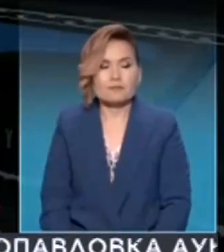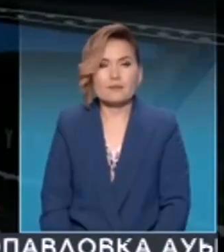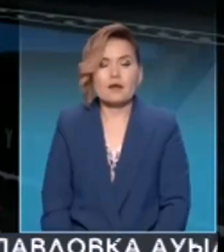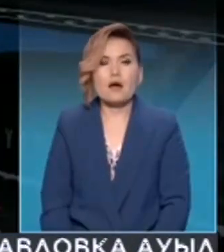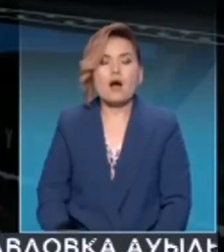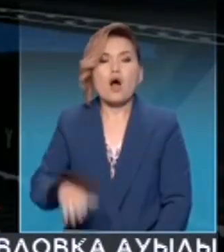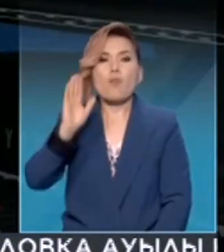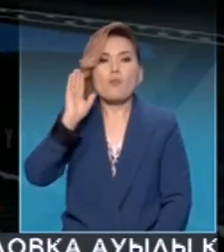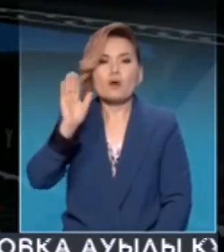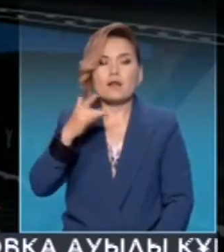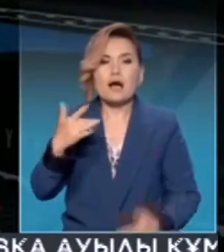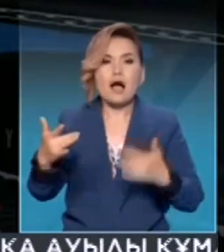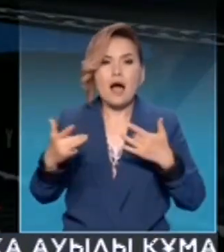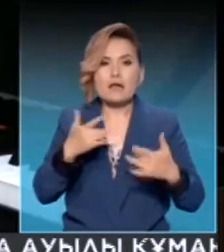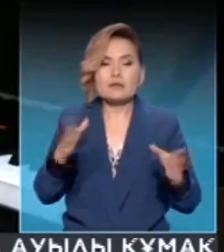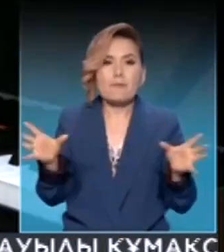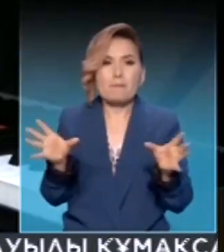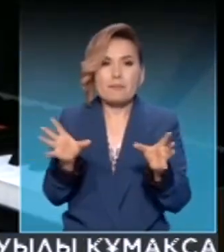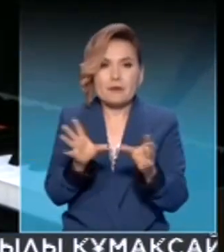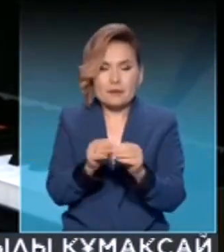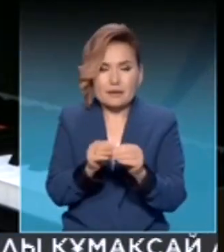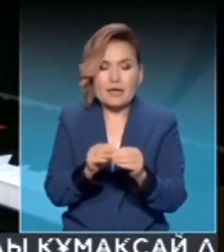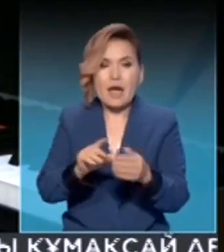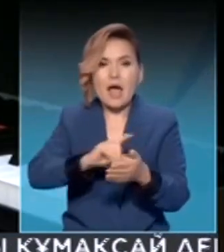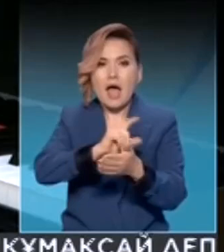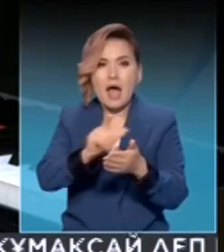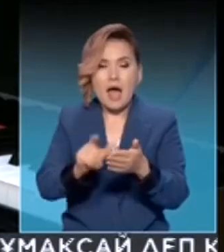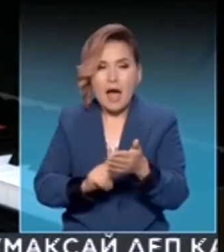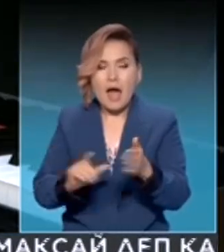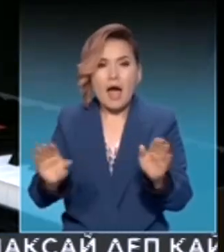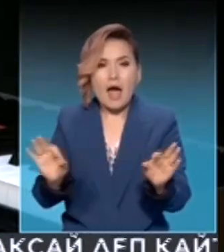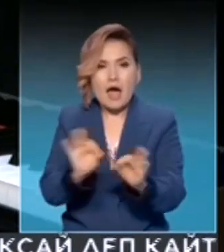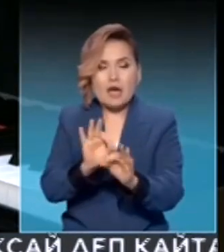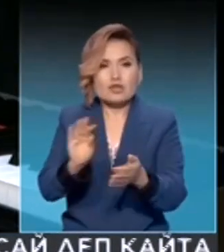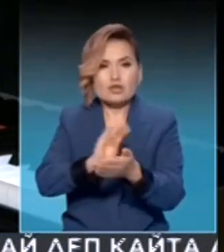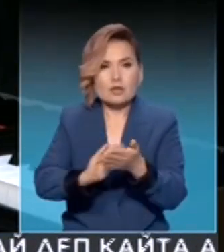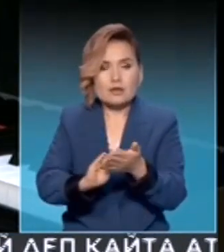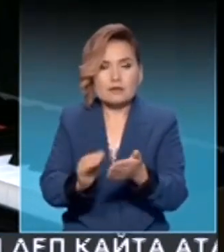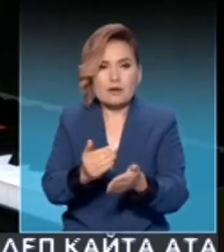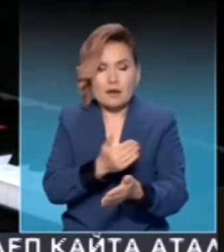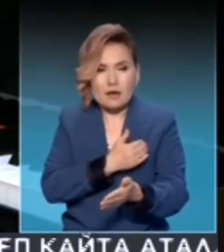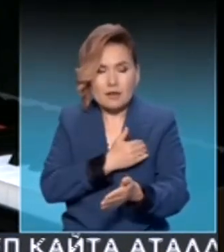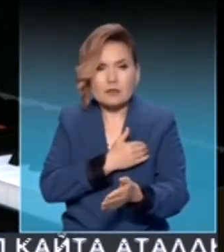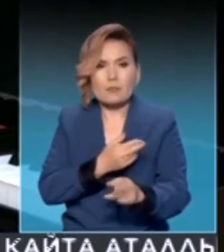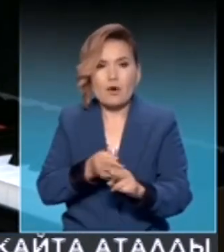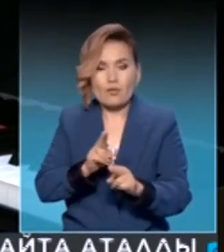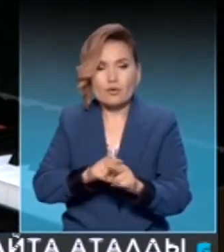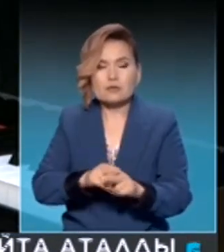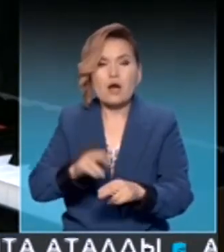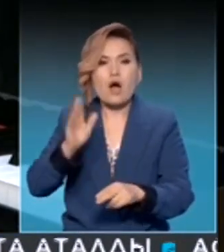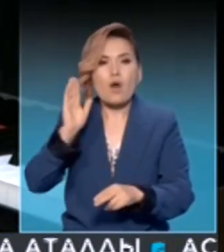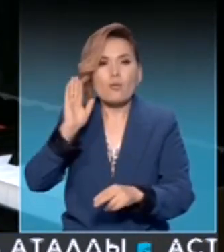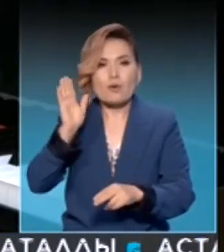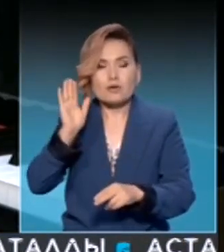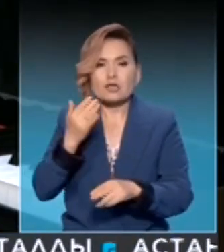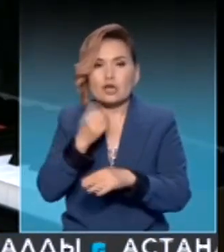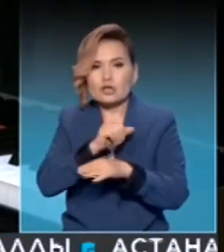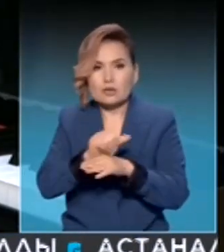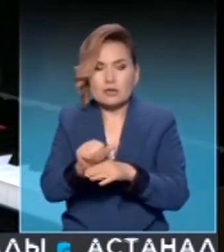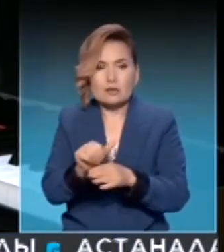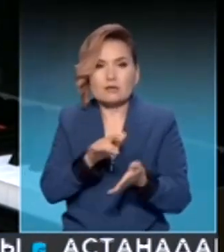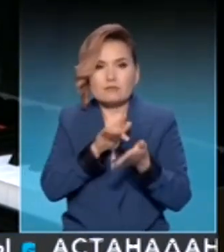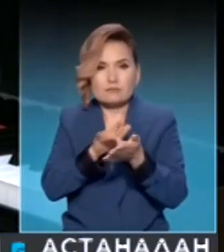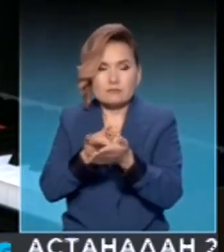әншілермен ән жазу, осы Forever авторы Хамит ағаймен авторға өлең жазғым